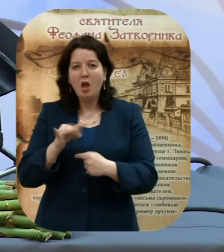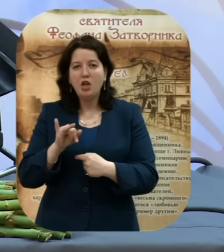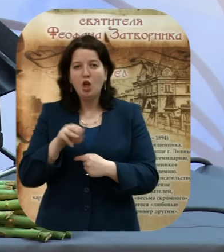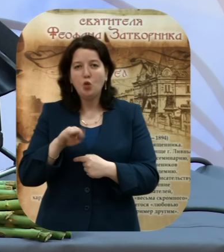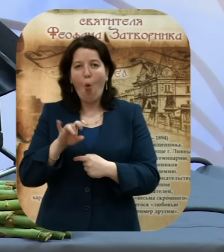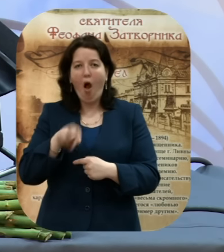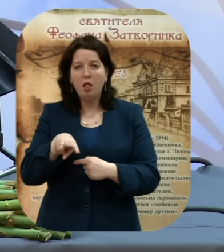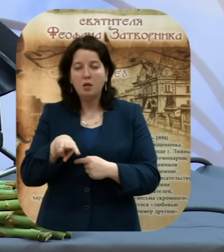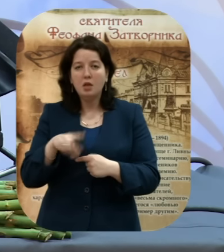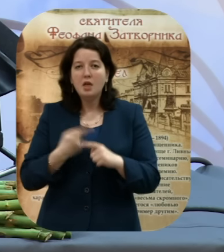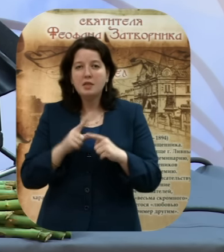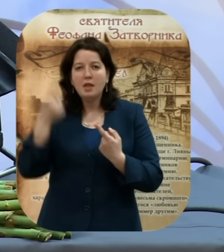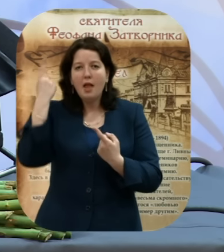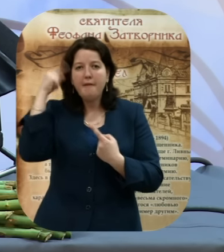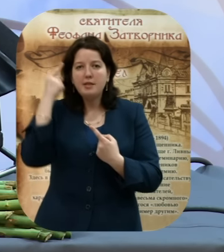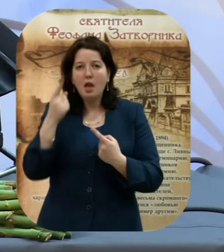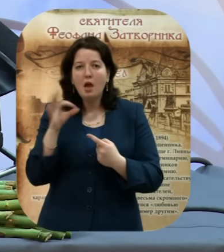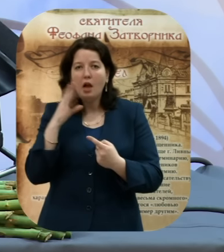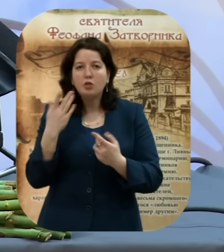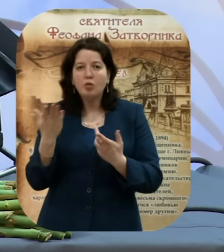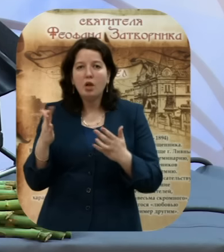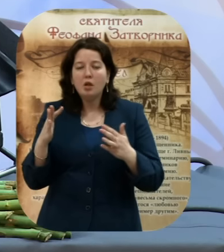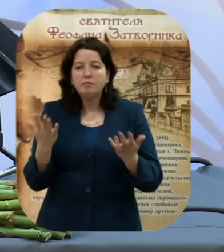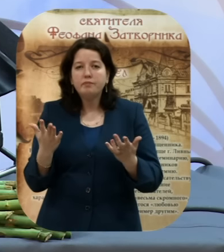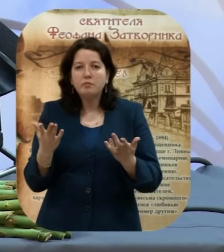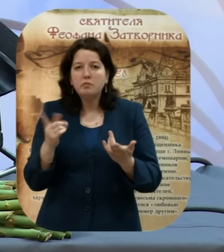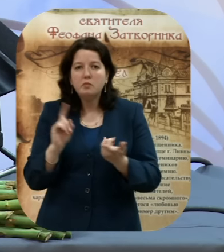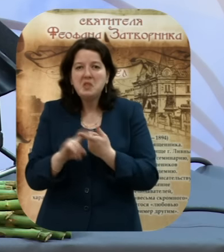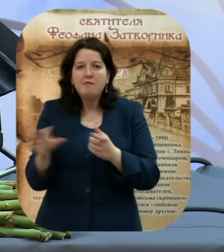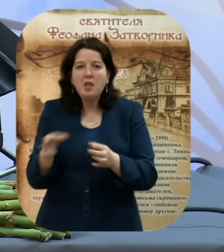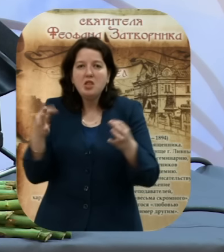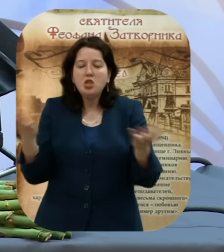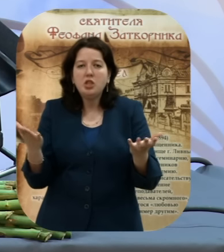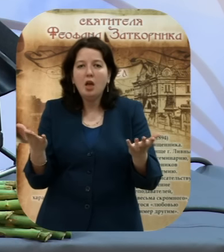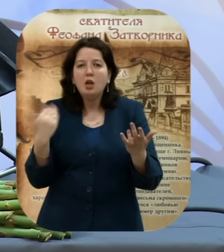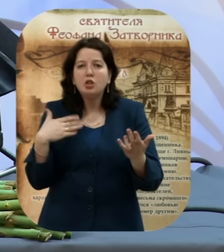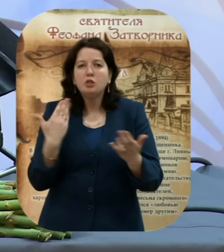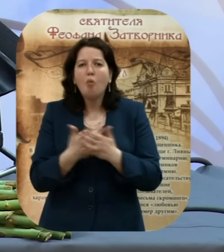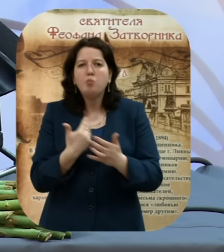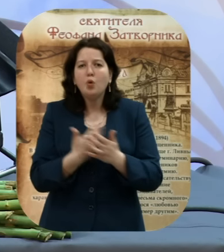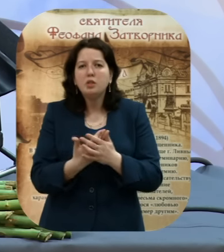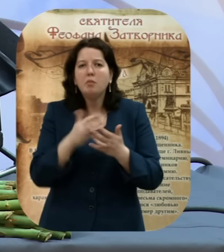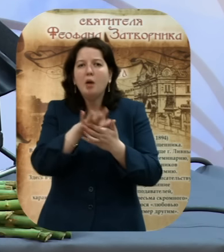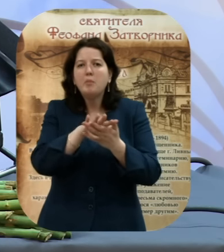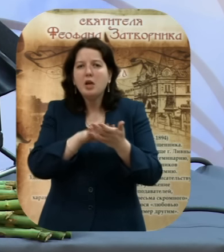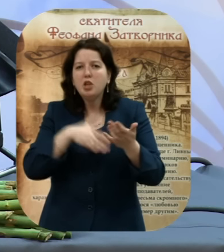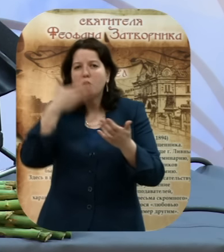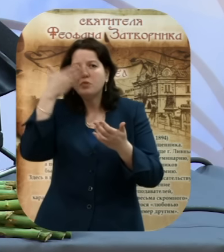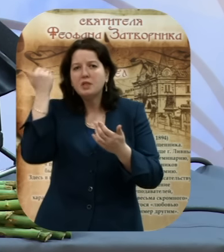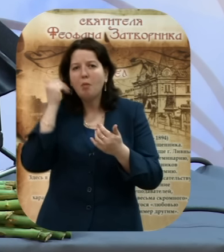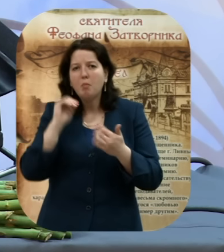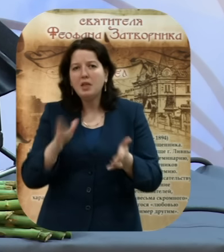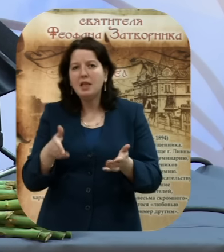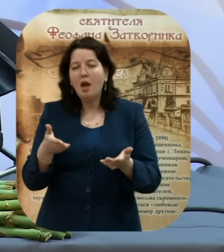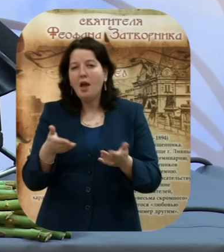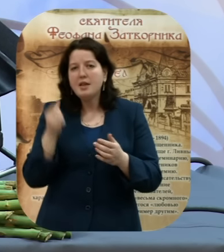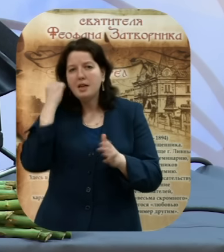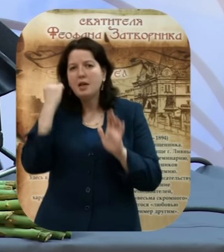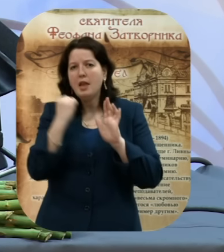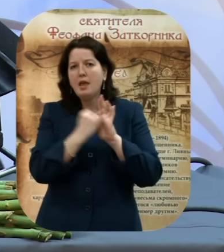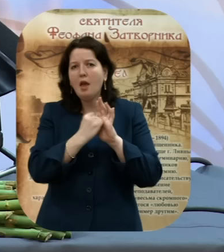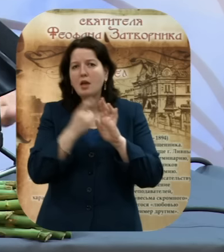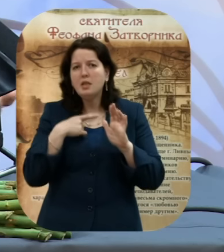вот этой идеей, которой ниоткуда не следует, что будто прощаются забытые грехи, или даже